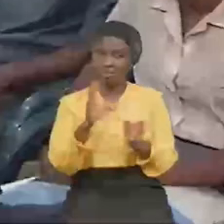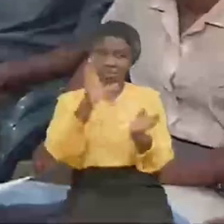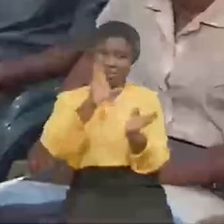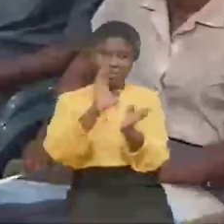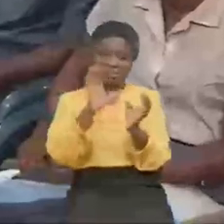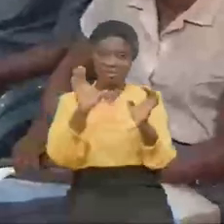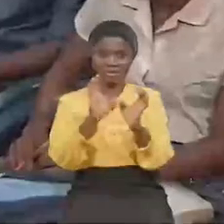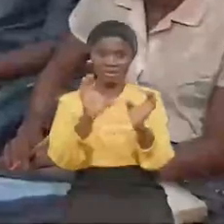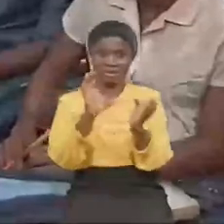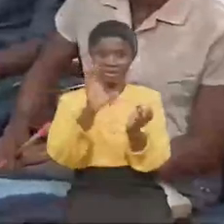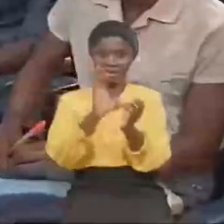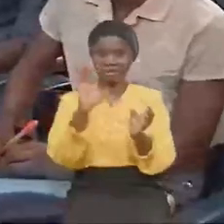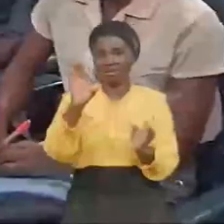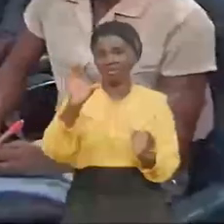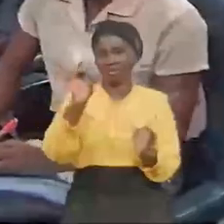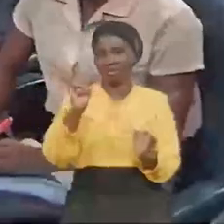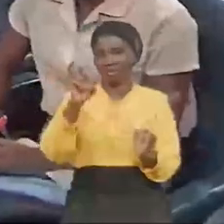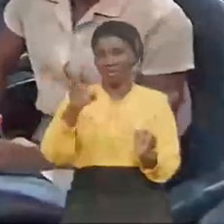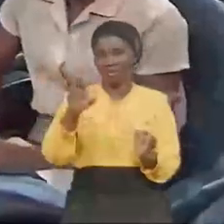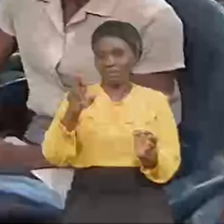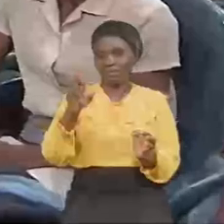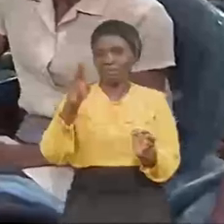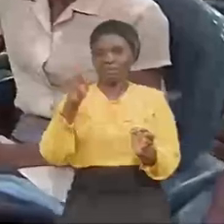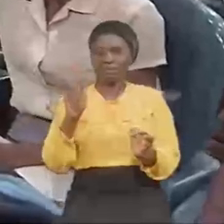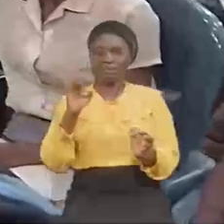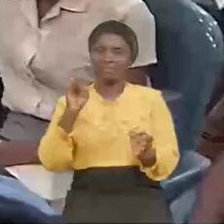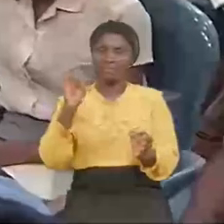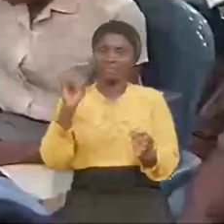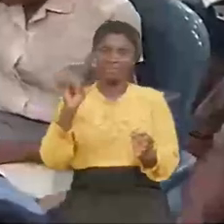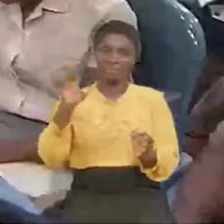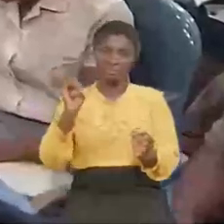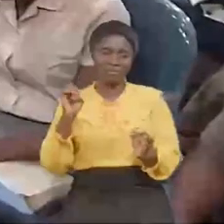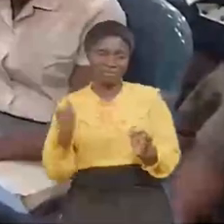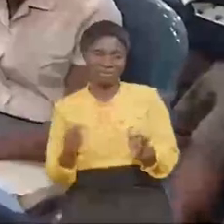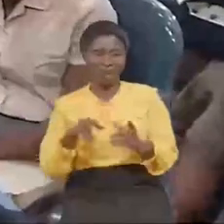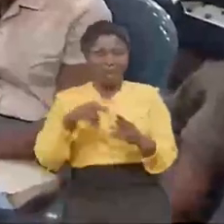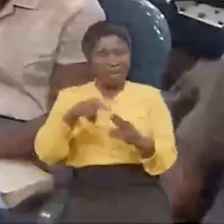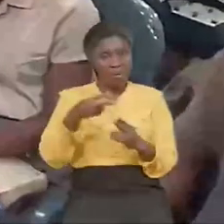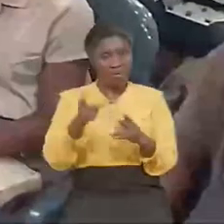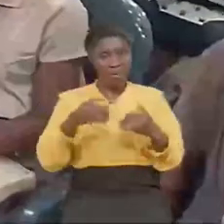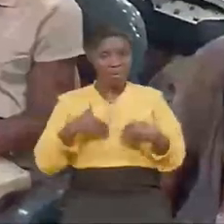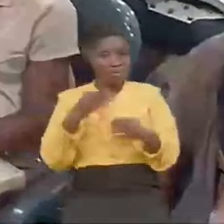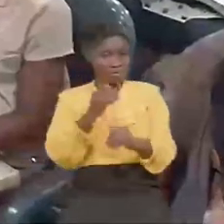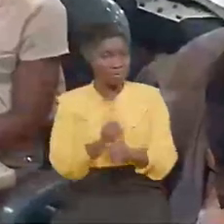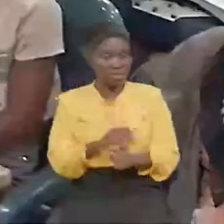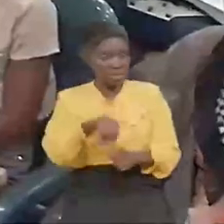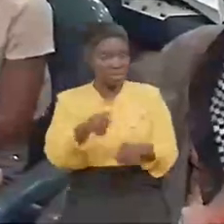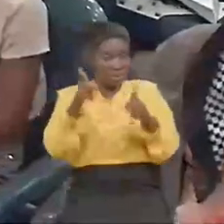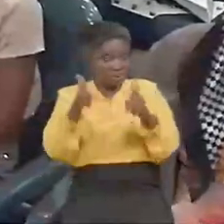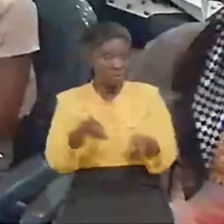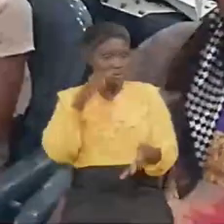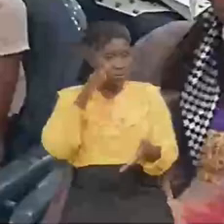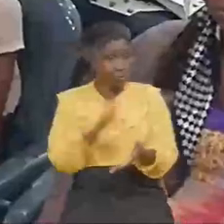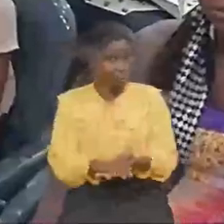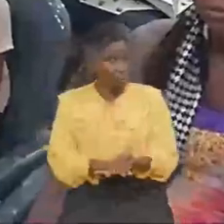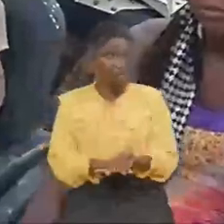tu as pris la femme de quelqu'un? Tu lui as arraché sa femme et cette divorcée est ta femme. Si j'ai pris quelque